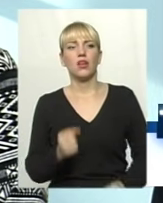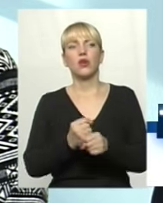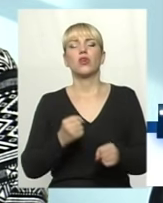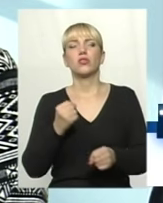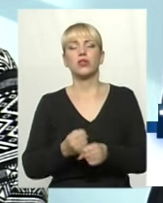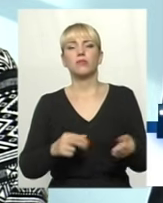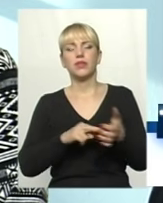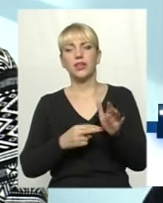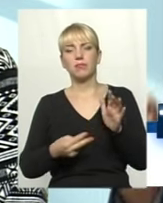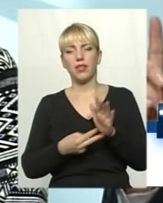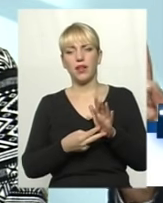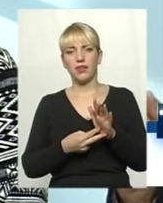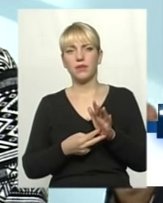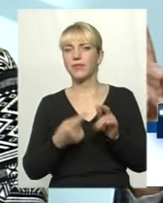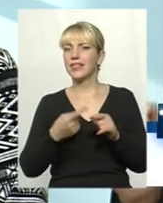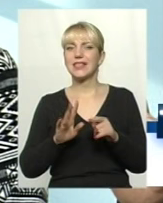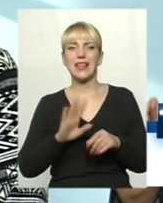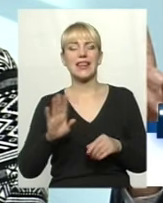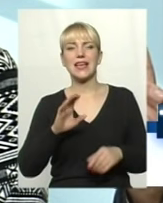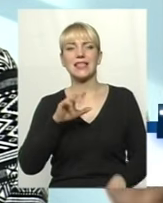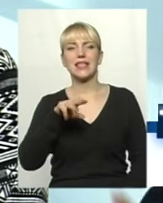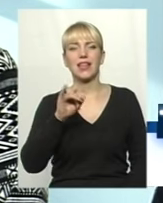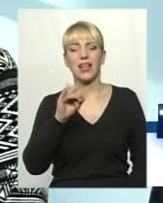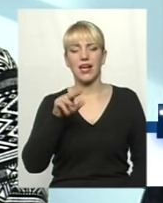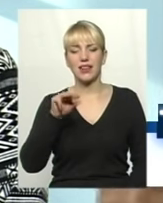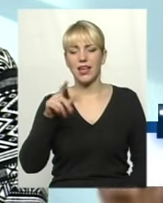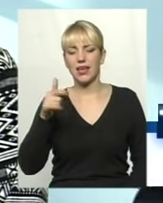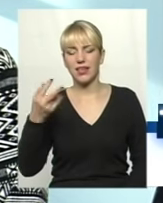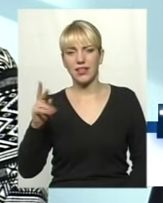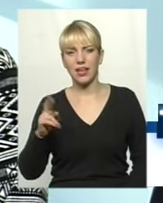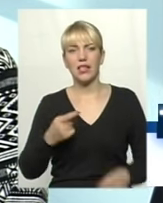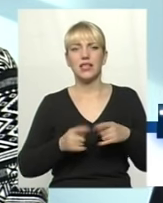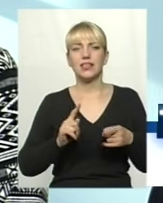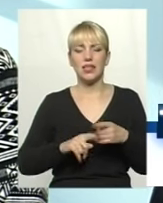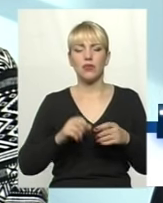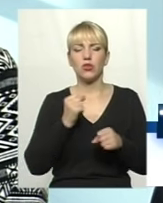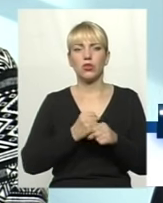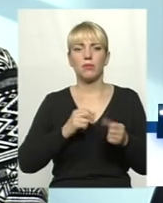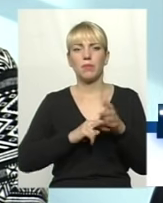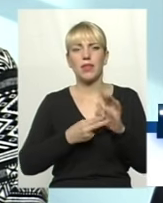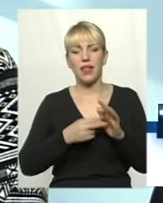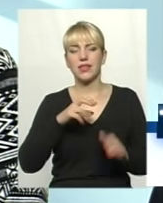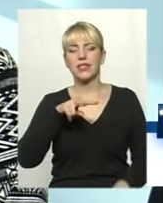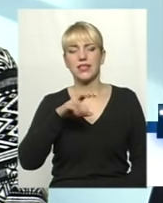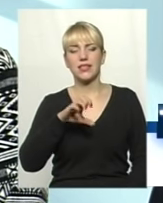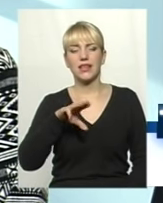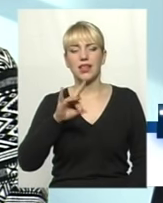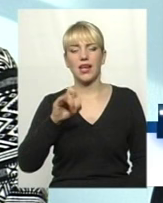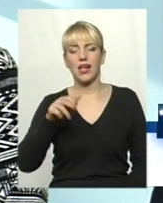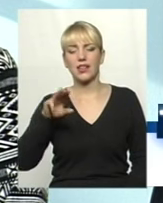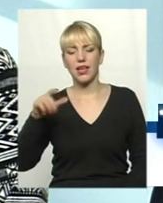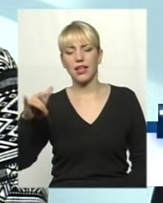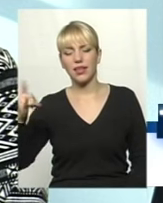Розроблений план – це не стратегія, хочу підкреслити, є велика відмінність. Розроблений план стратегії